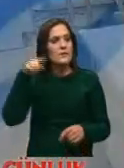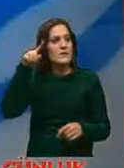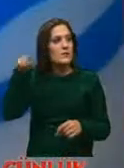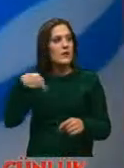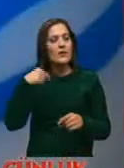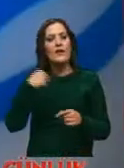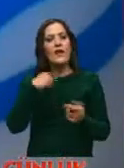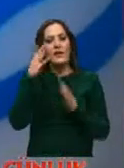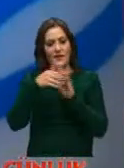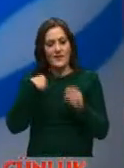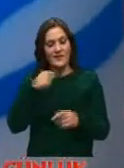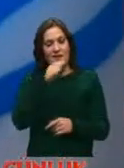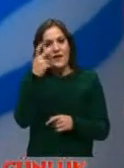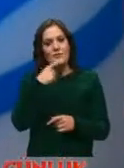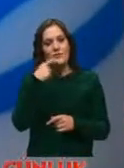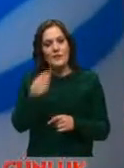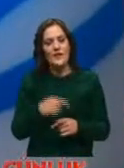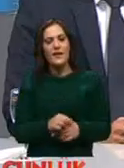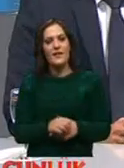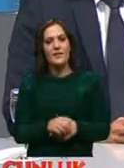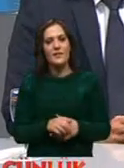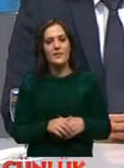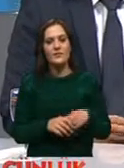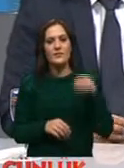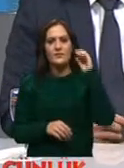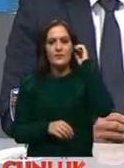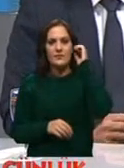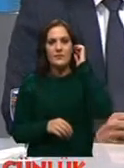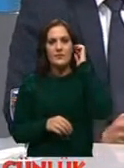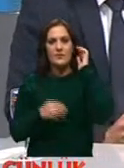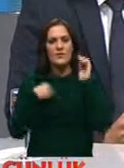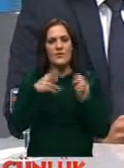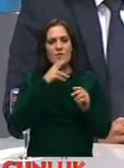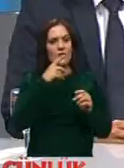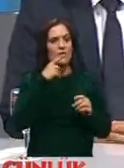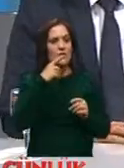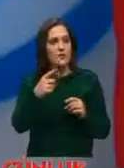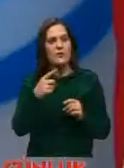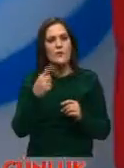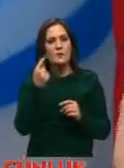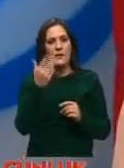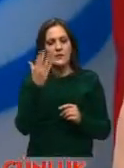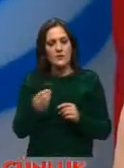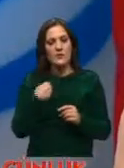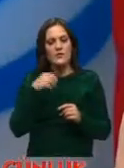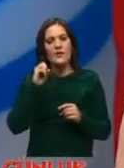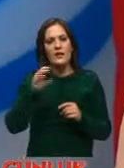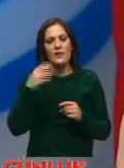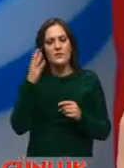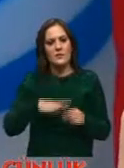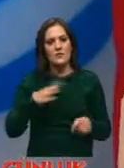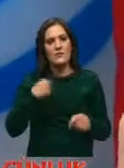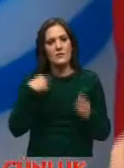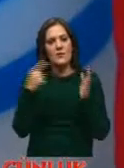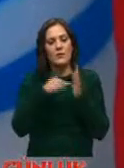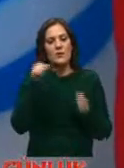biraz, çırpınırken. Biz de sonuçta, evet. Bayağı sonuçta diyorsunuz, heyecanlı. Peki oldu. Biraz olsun atalım istiyoruz. Bütün